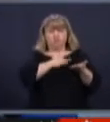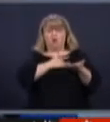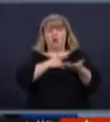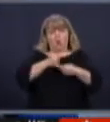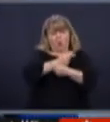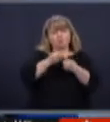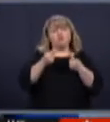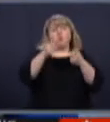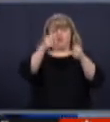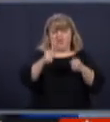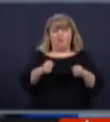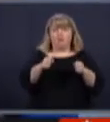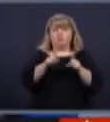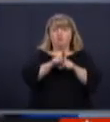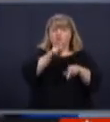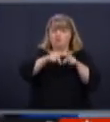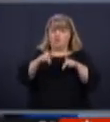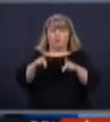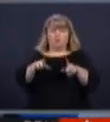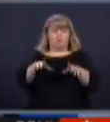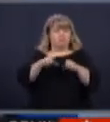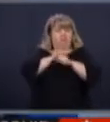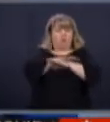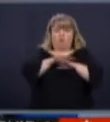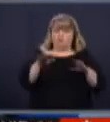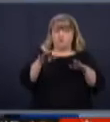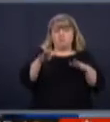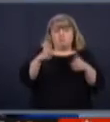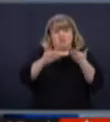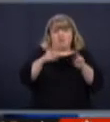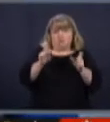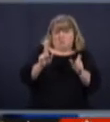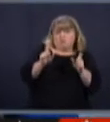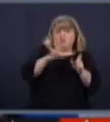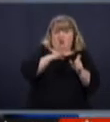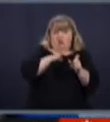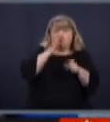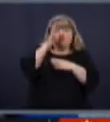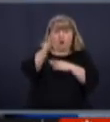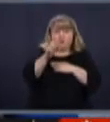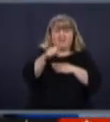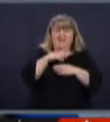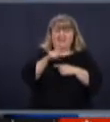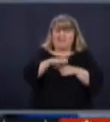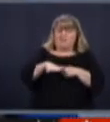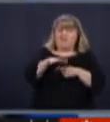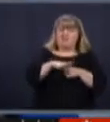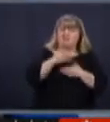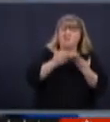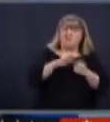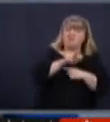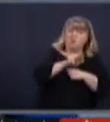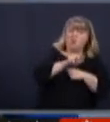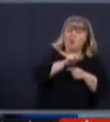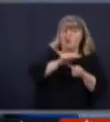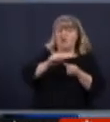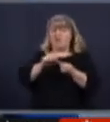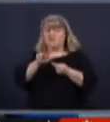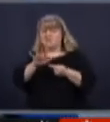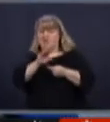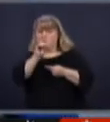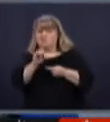de la population, là. Mais au Québec, elle n'est probablement pas plus haute qu'entre 3 et 5 %. C'est ce que je